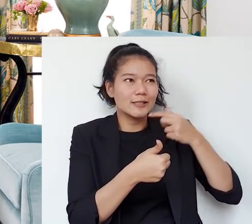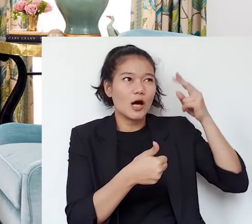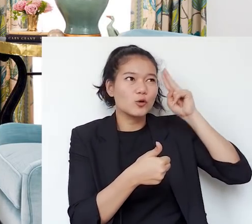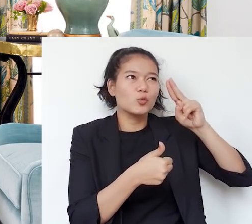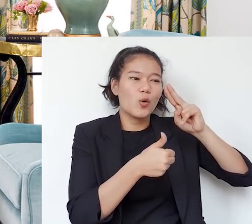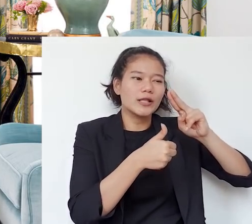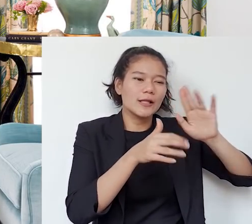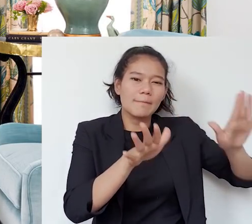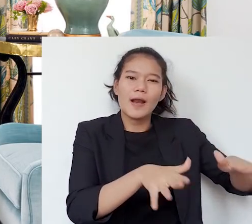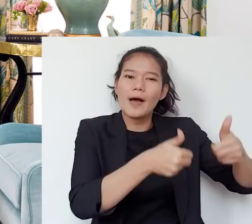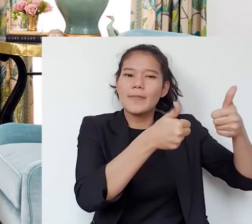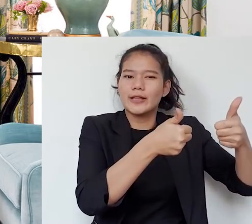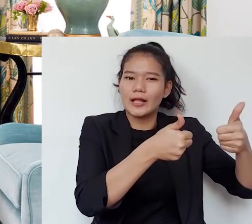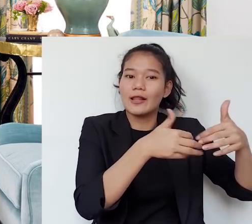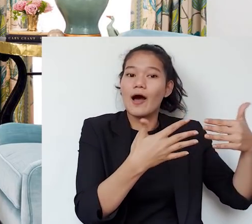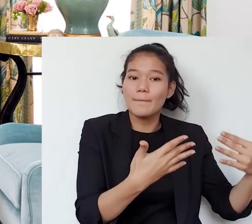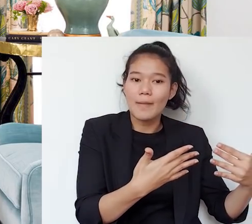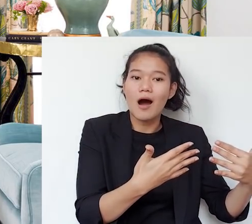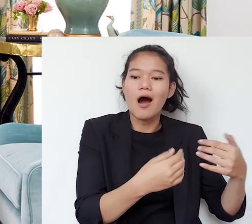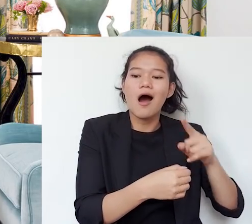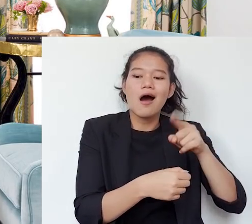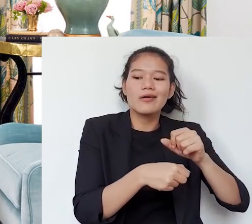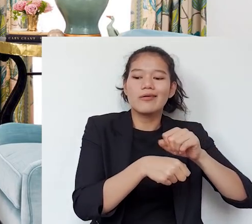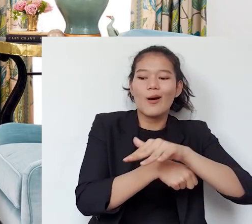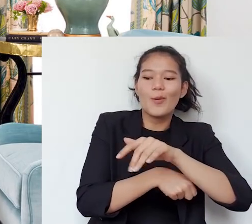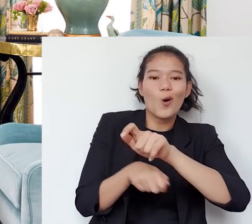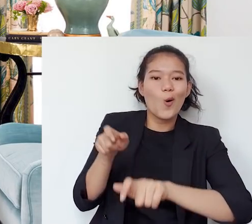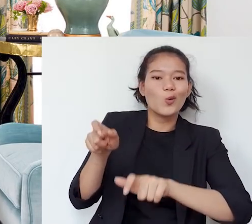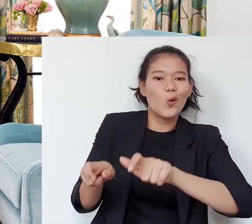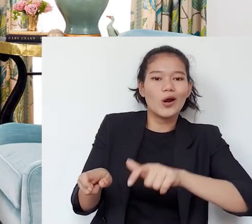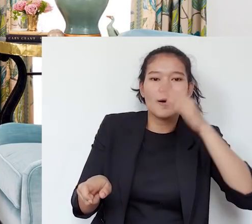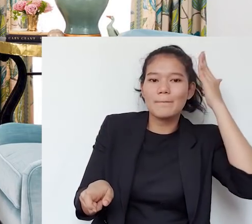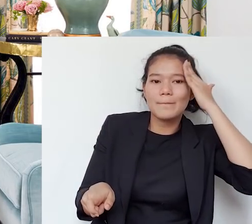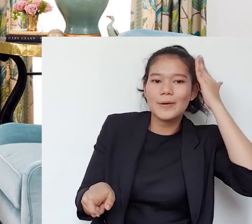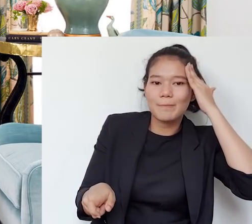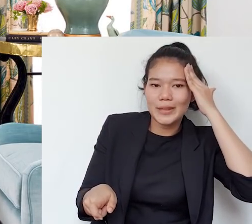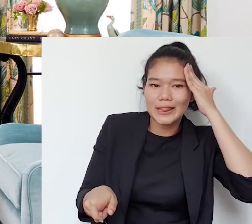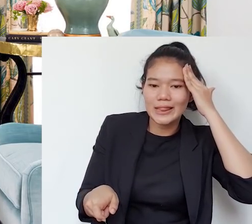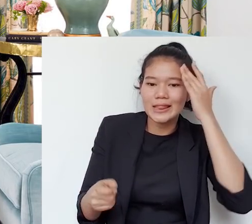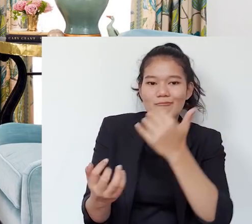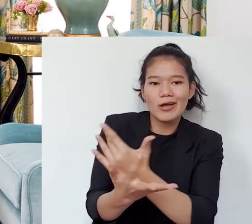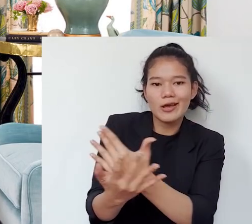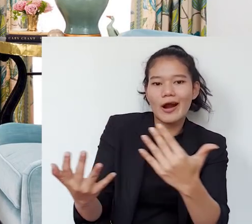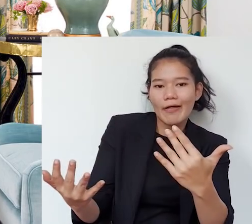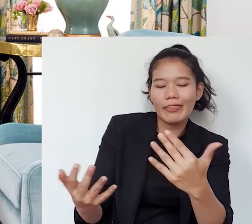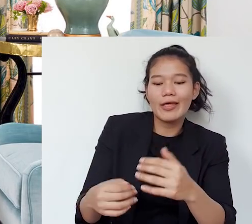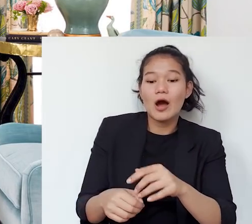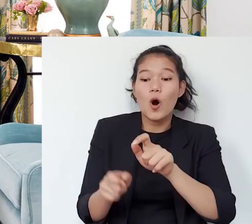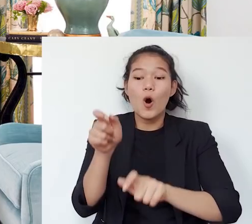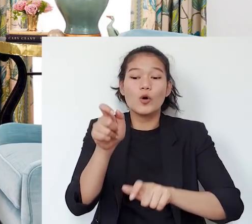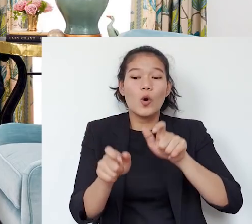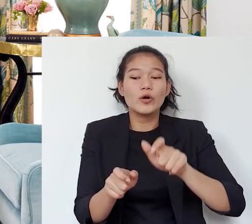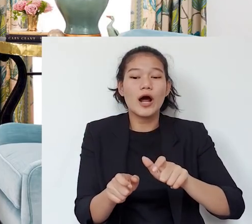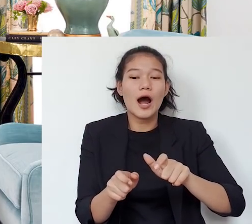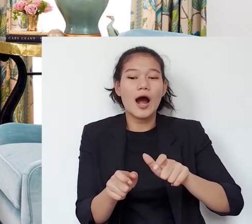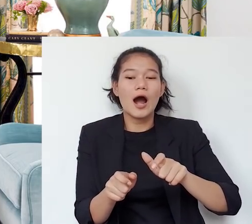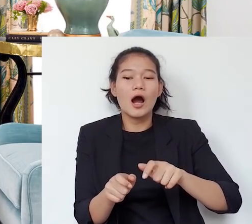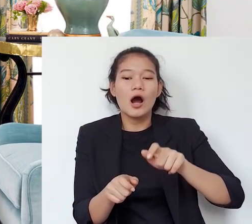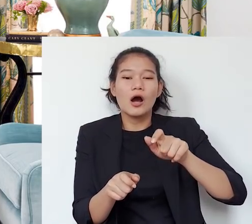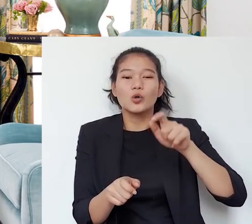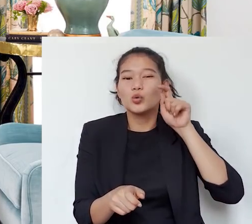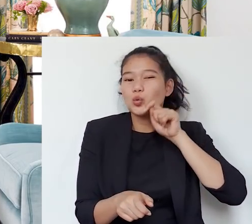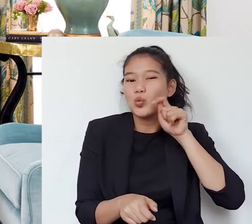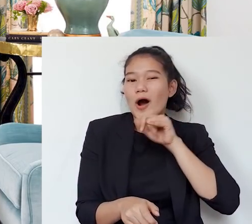Tuhan, ialah kemarahan dari para pemimpin-pemimpin umat. Kemarahan dari para